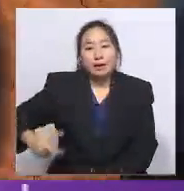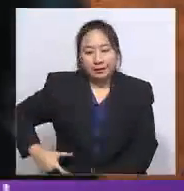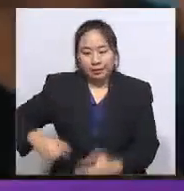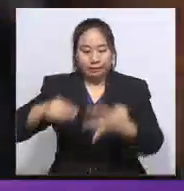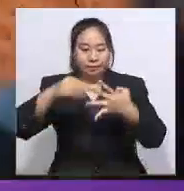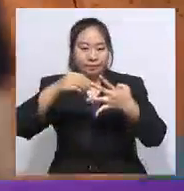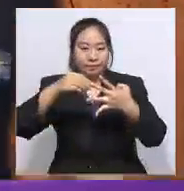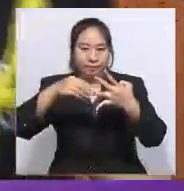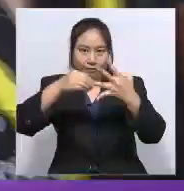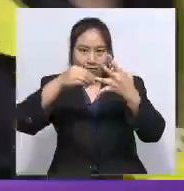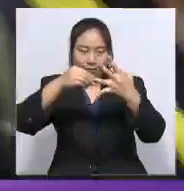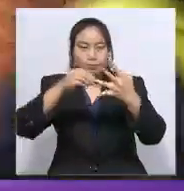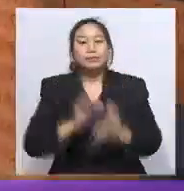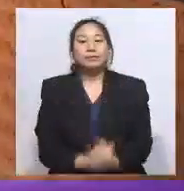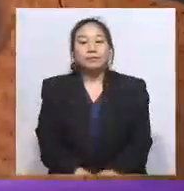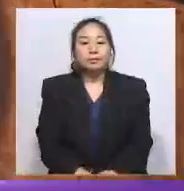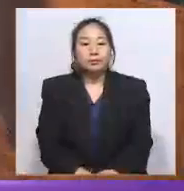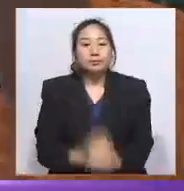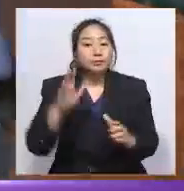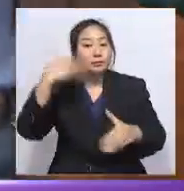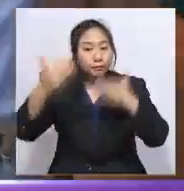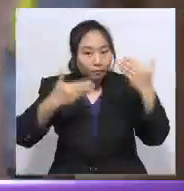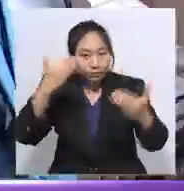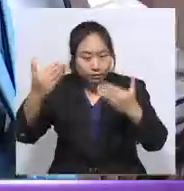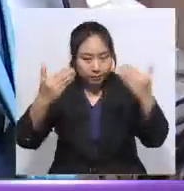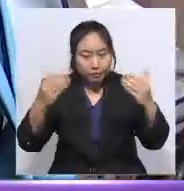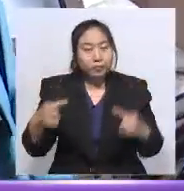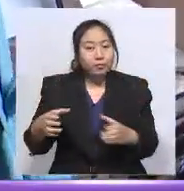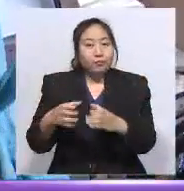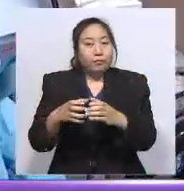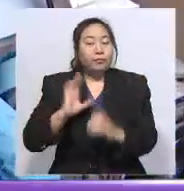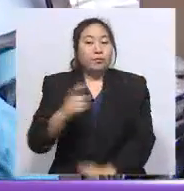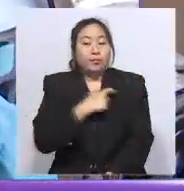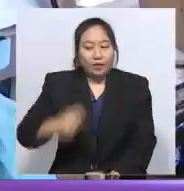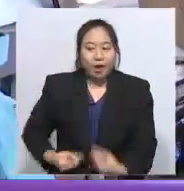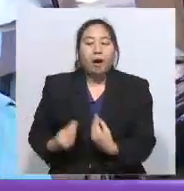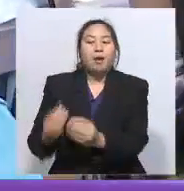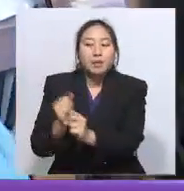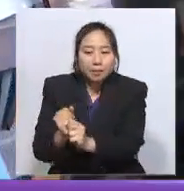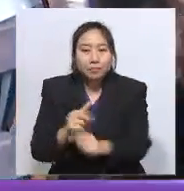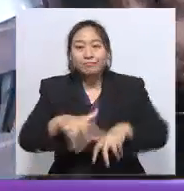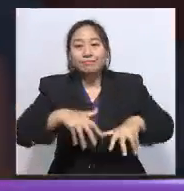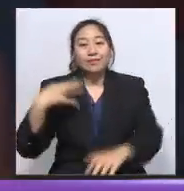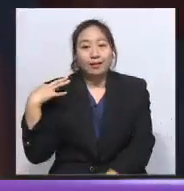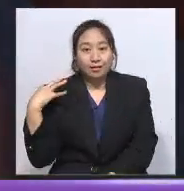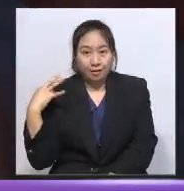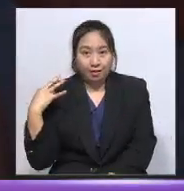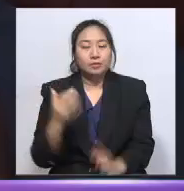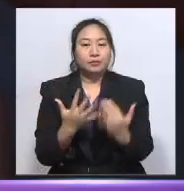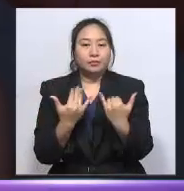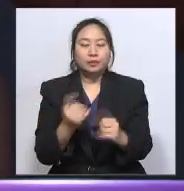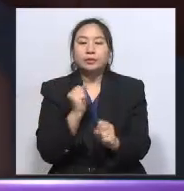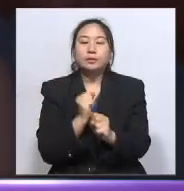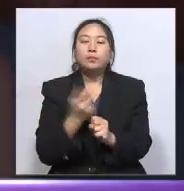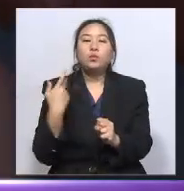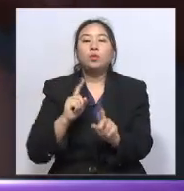ยามบรมราชกุมารีครับ ซึ่งกิจกรรมหน่วยพระราชทานและประชาชนจิตอาสาเราทำความดีด้วยหัวใจครั้งนี้นะคะก็เป็น